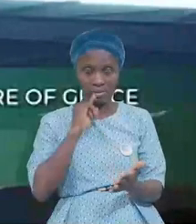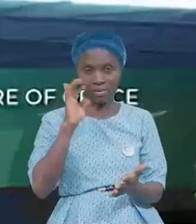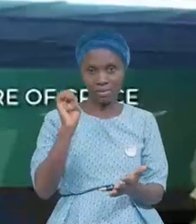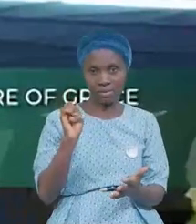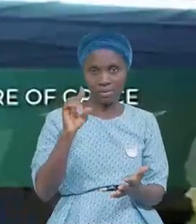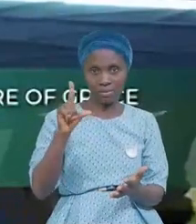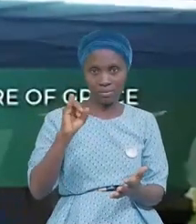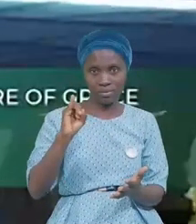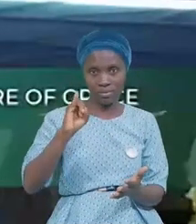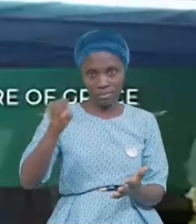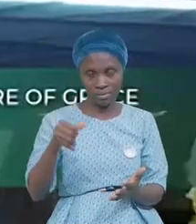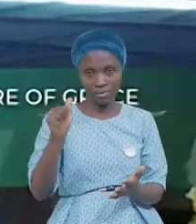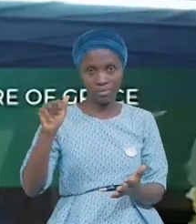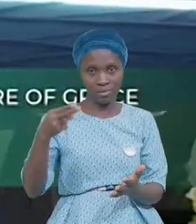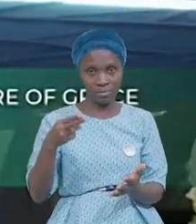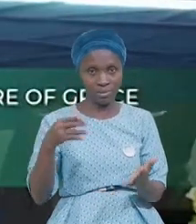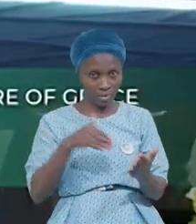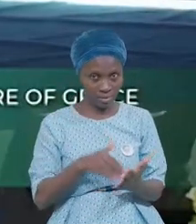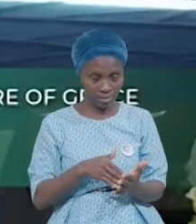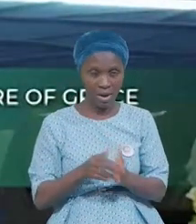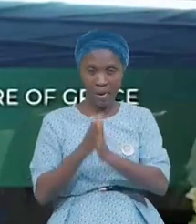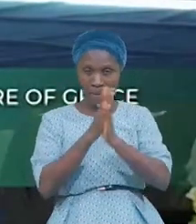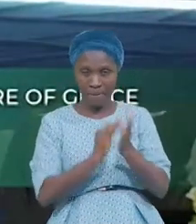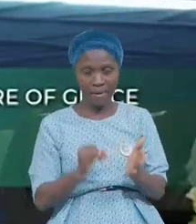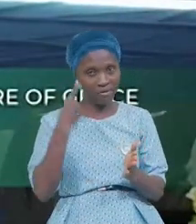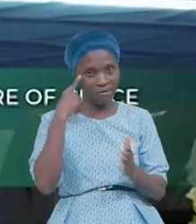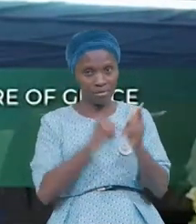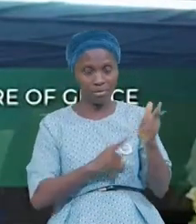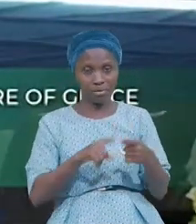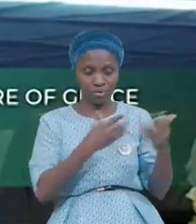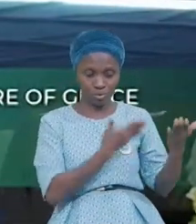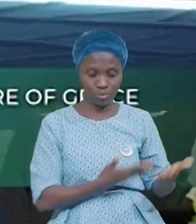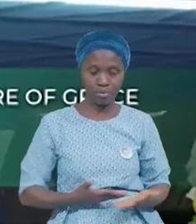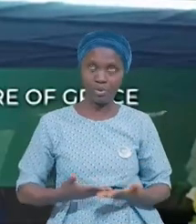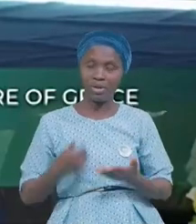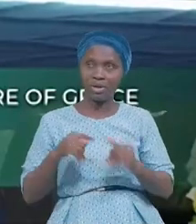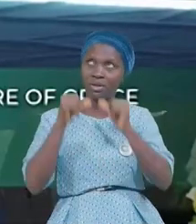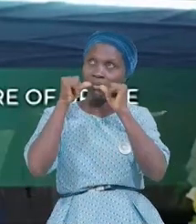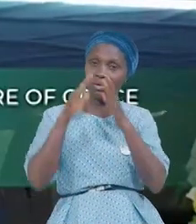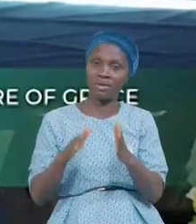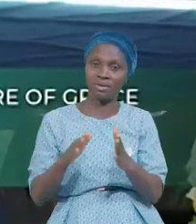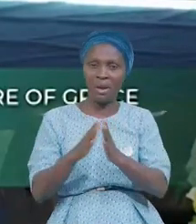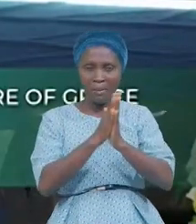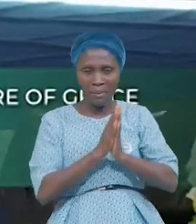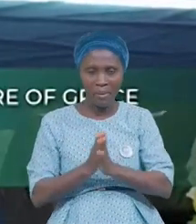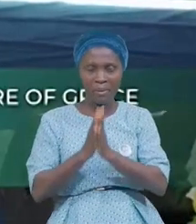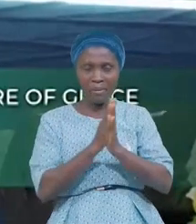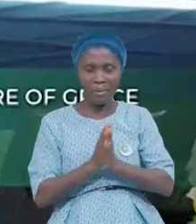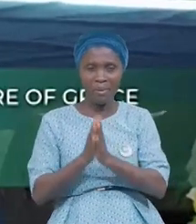prie. Et il prie pour que Dieu envoie la bénédiction.